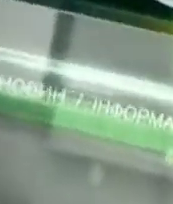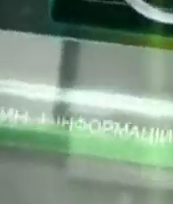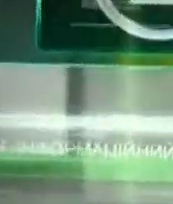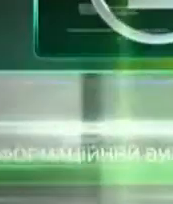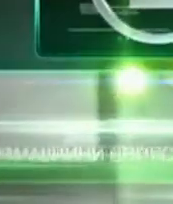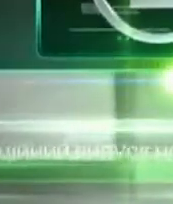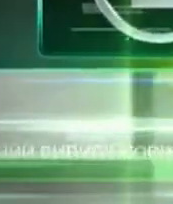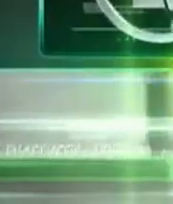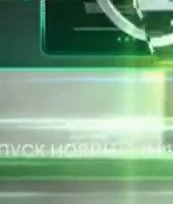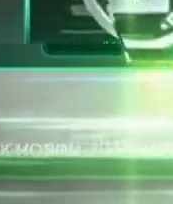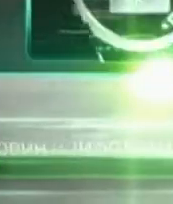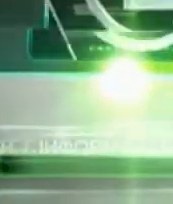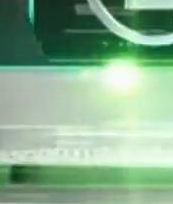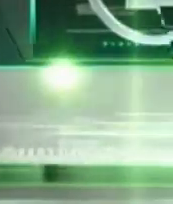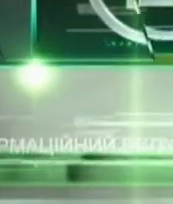Музика